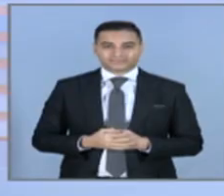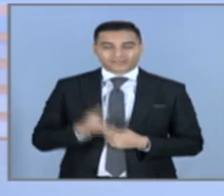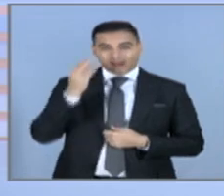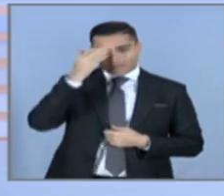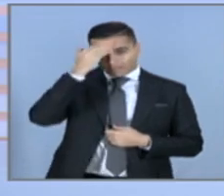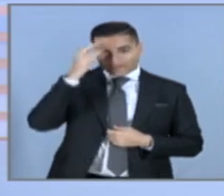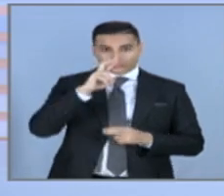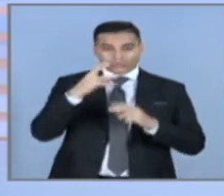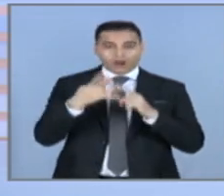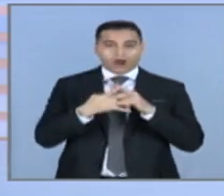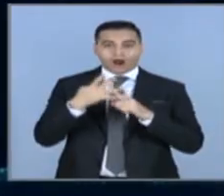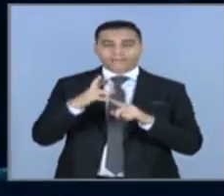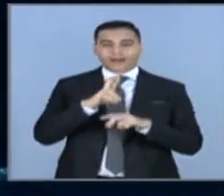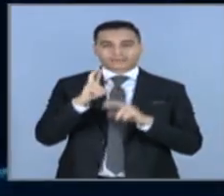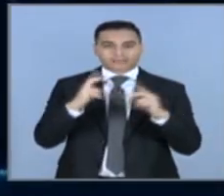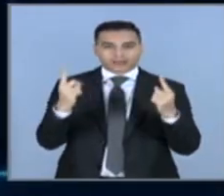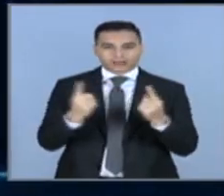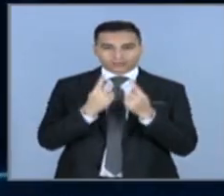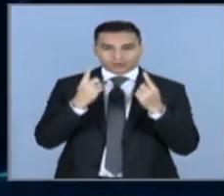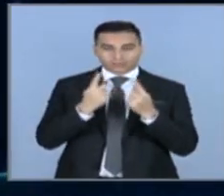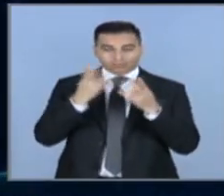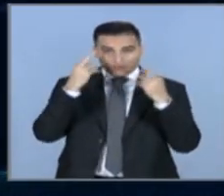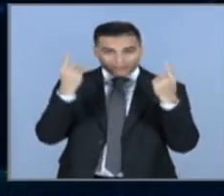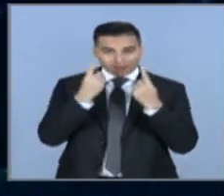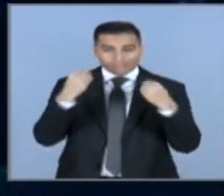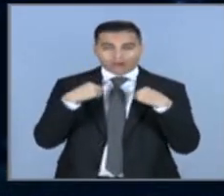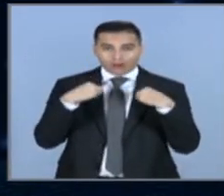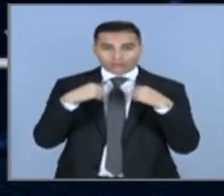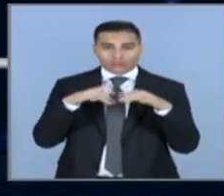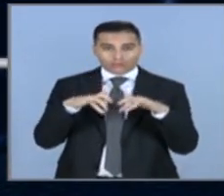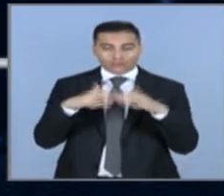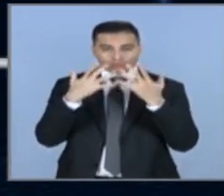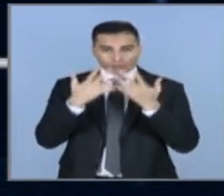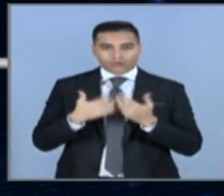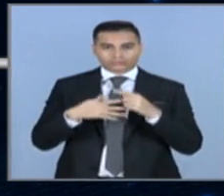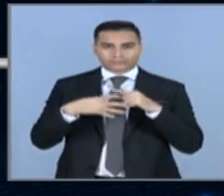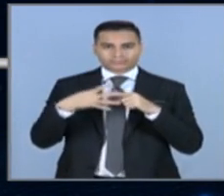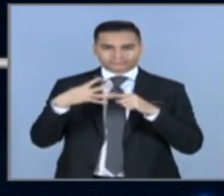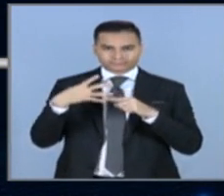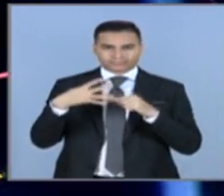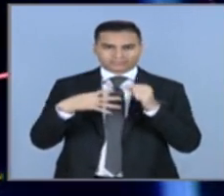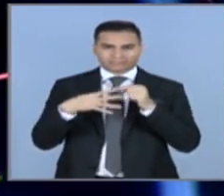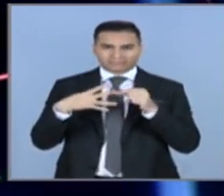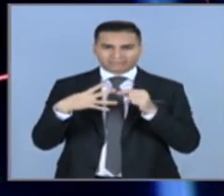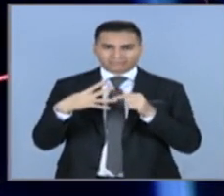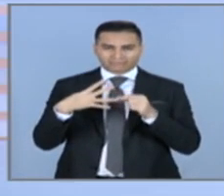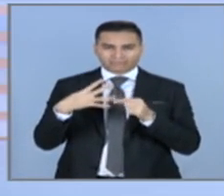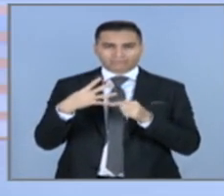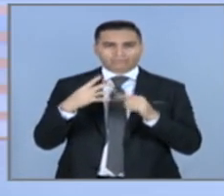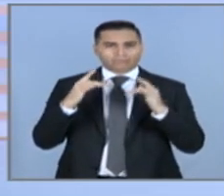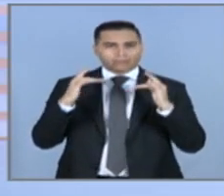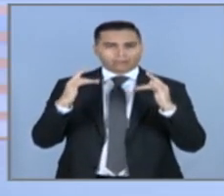فقرة المعرفة، أربع أسئلة، معلومات عامة، رياضة، تكنولوجيا، وقدرات ذهنية. من